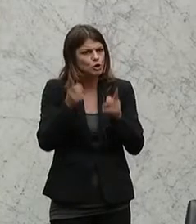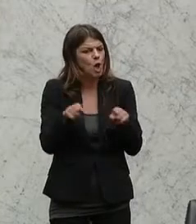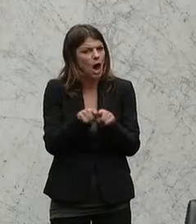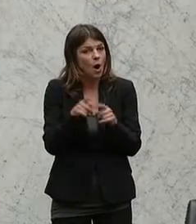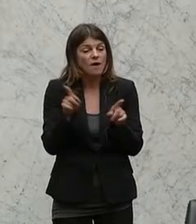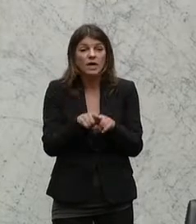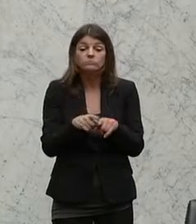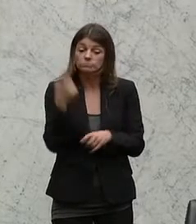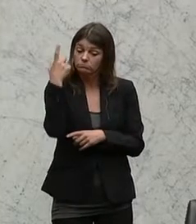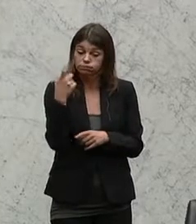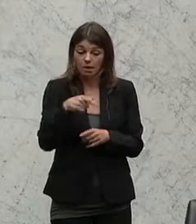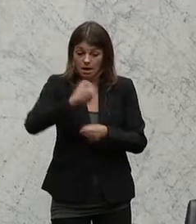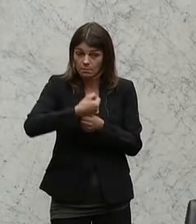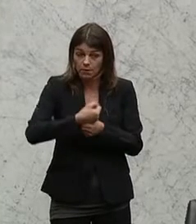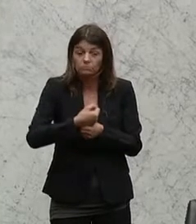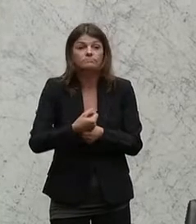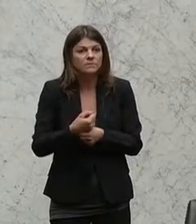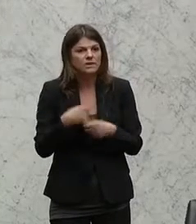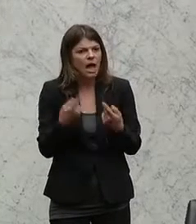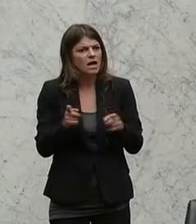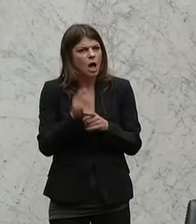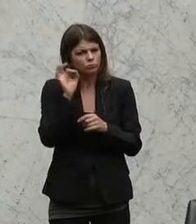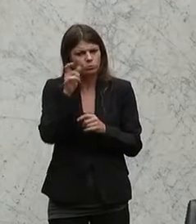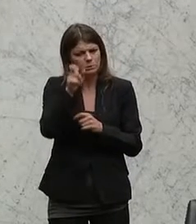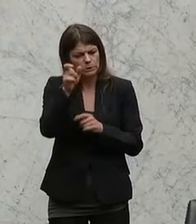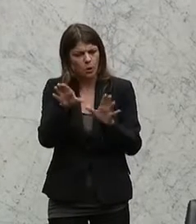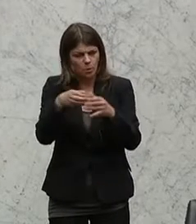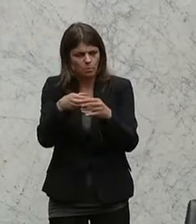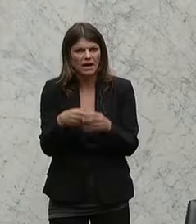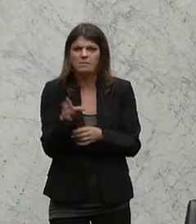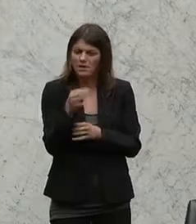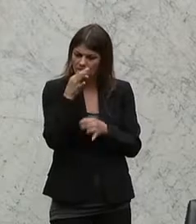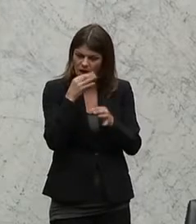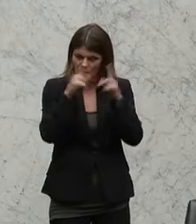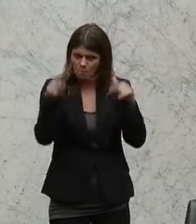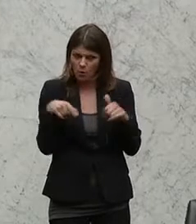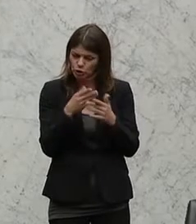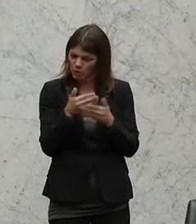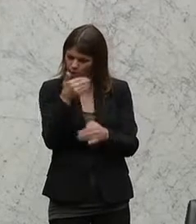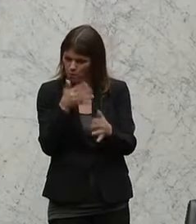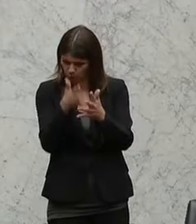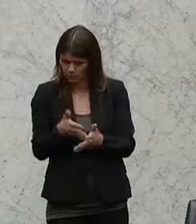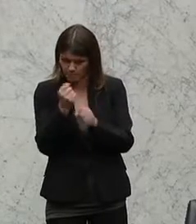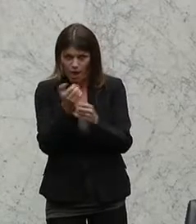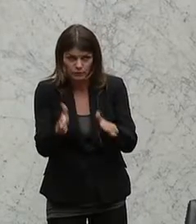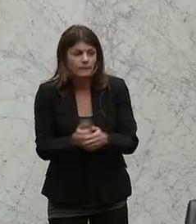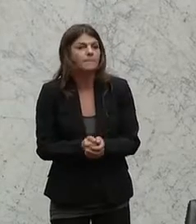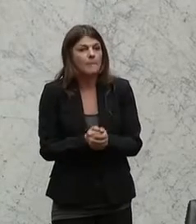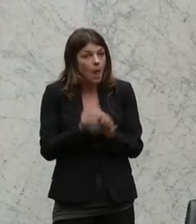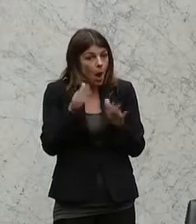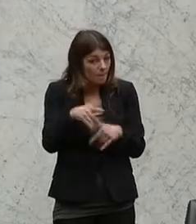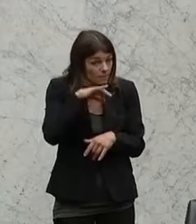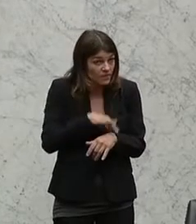bei der Aufnahme einer Erwerbstätigkeit durch bestimmte Personengruppen mittels Fragebogen eine Vorabprüfung durchgeführt werden, ob